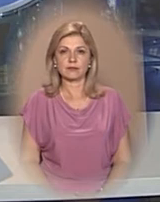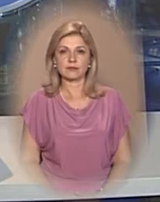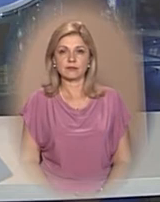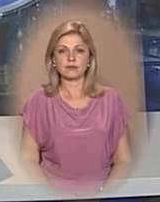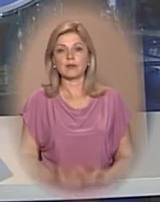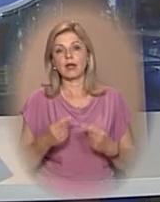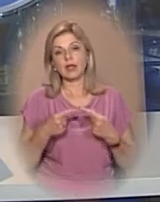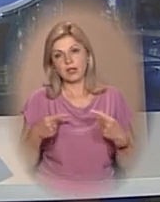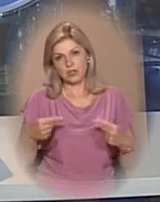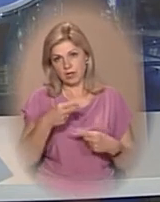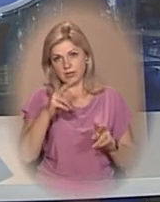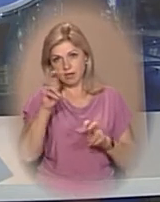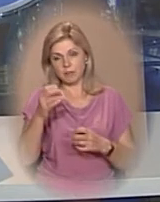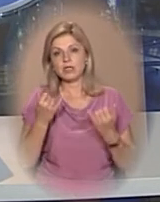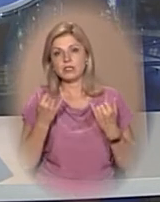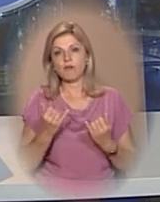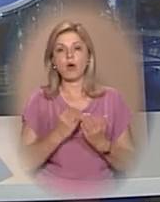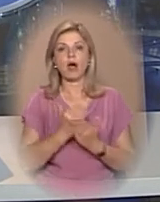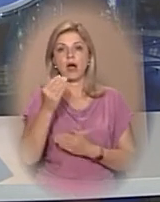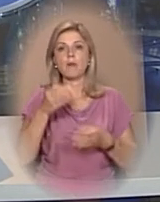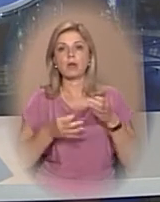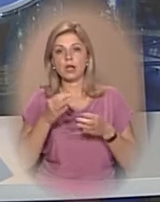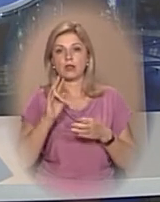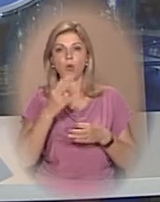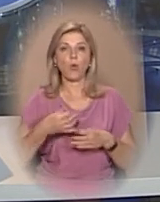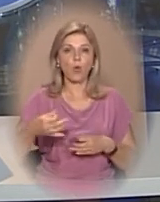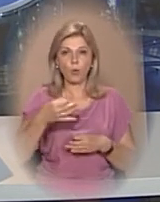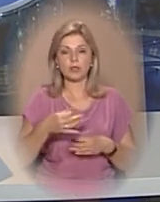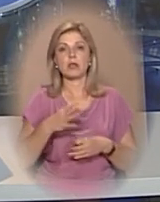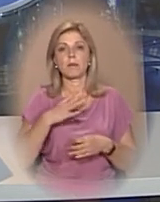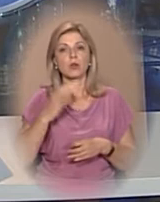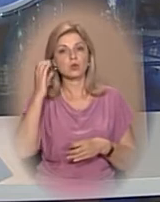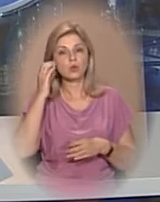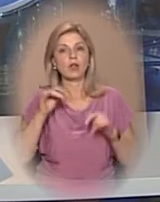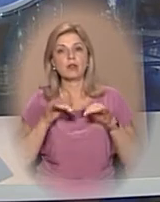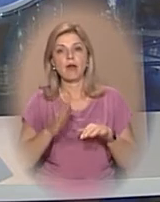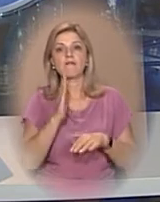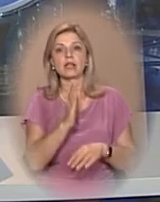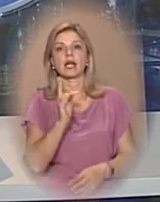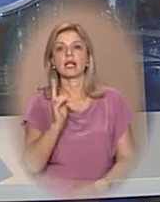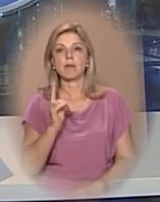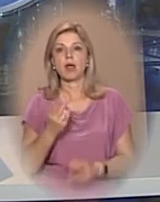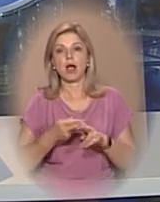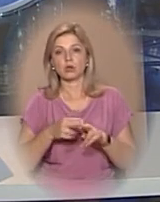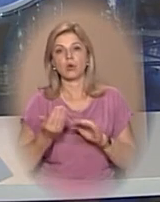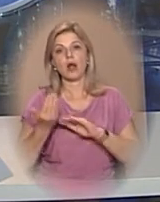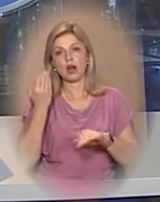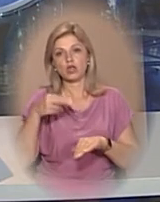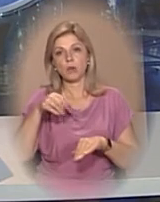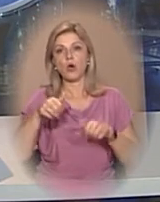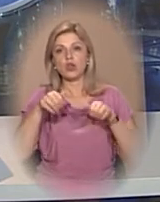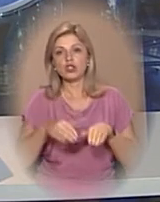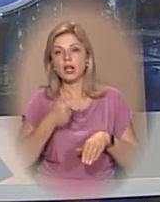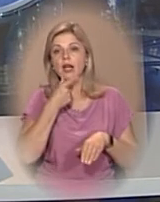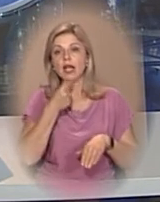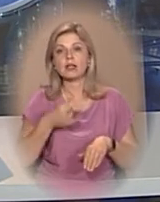І до інших тем. Сьогодні в апеляційному суді Миколаївської області відбулось слухання справи Віктора Кріпіна, який раніше за рішенням